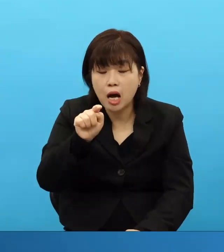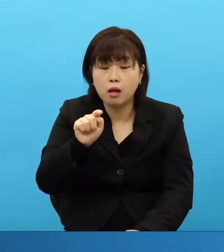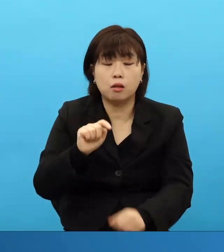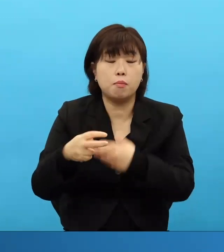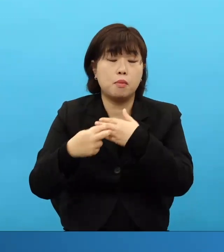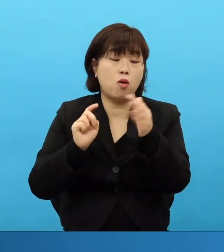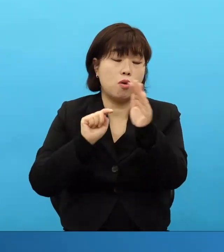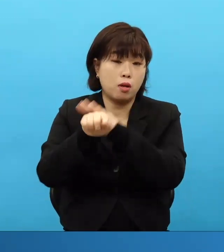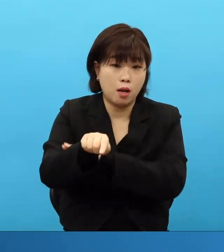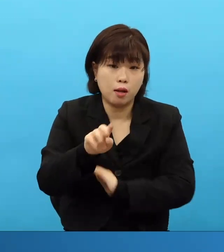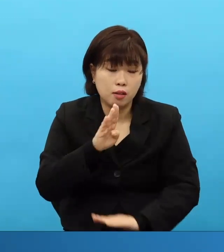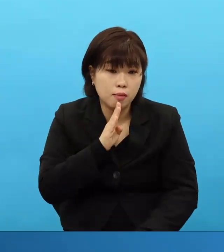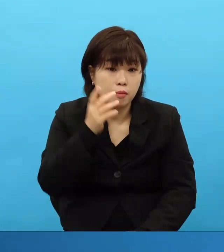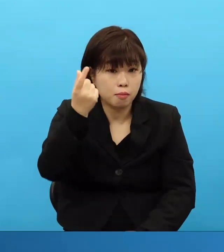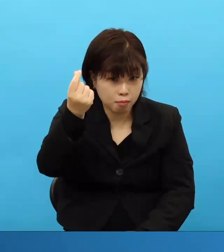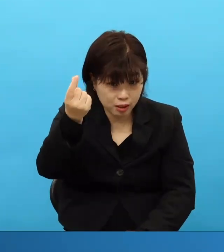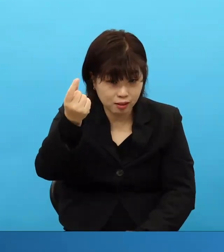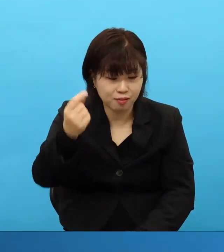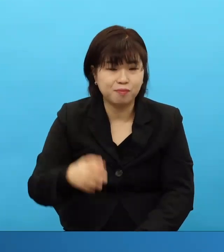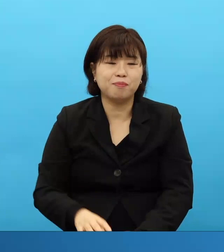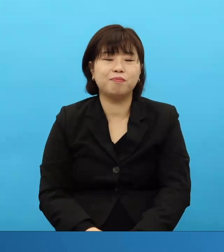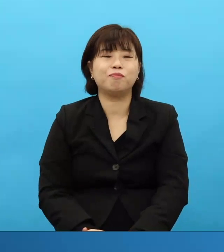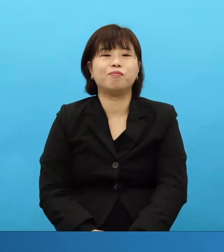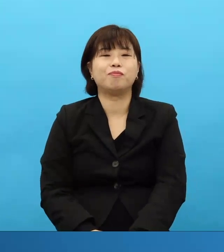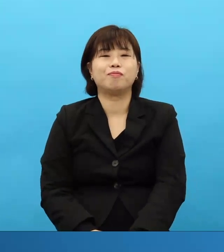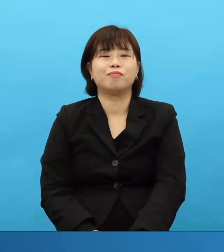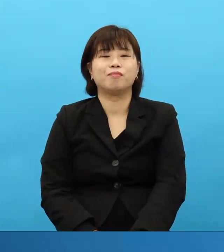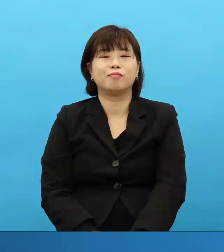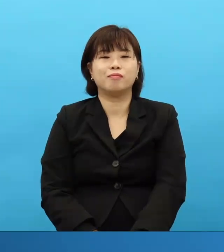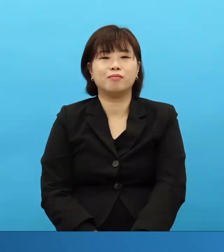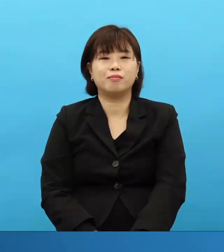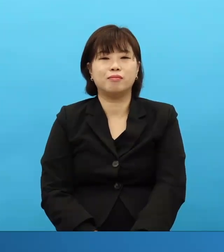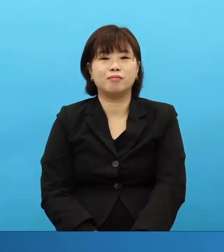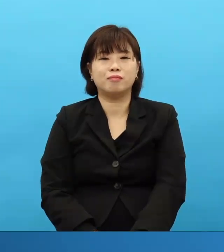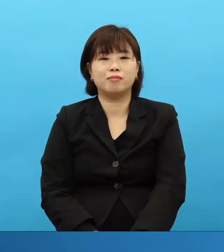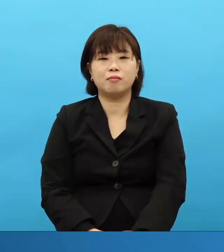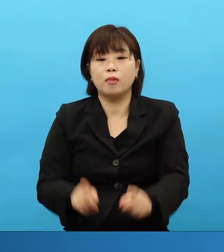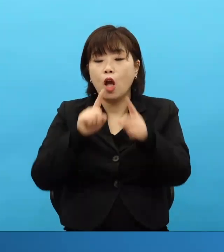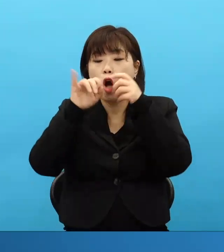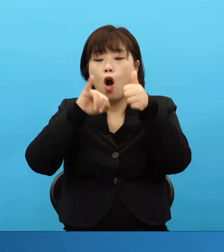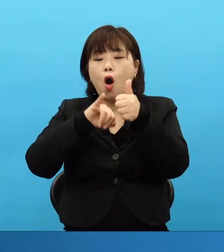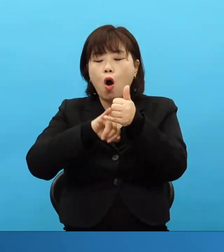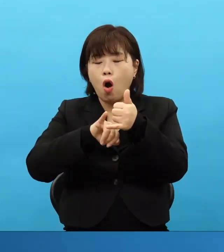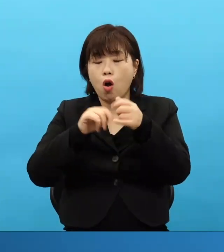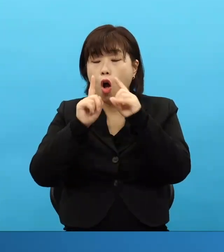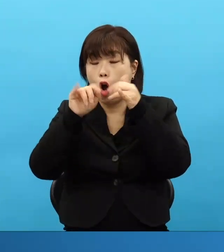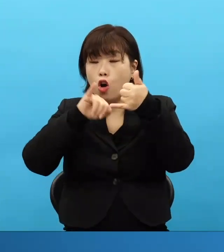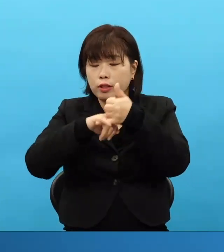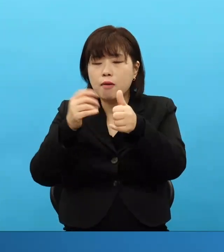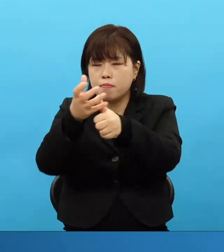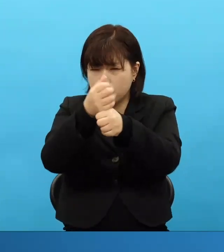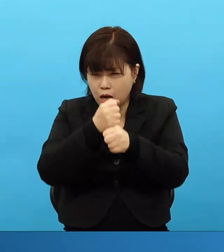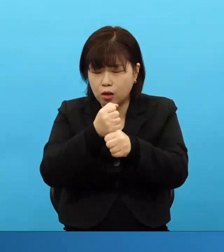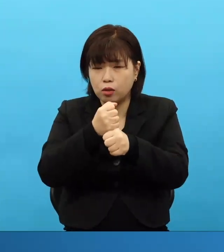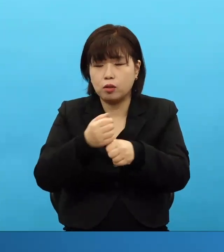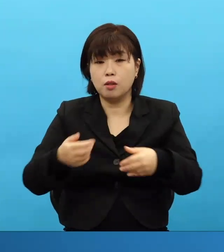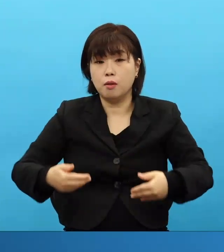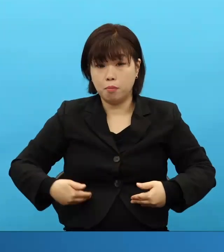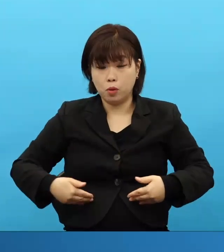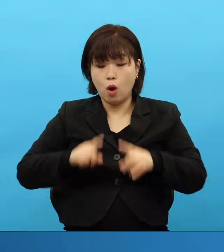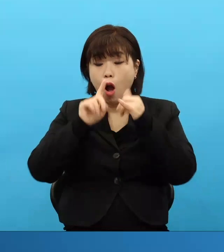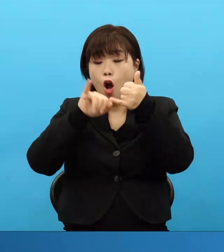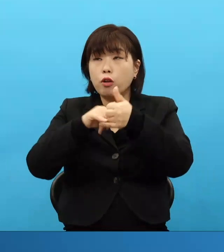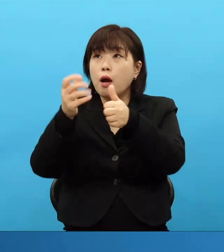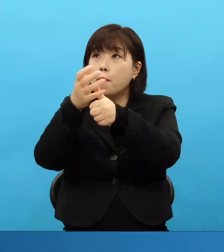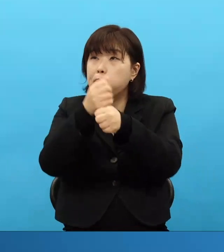일단 붙잡아요. It's okay, even if it's changed later on, just hold on to anything. 붙잡아야 틀린지 뭔지 You 알지. have to hold on to something to know if it's 그 correct or 나중에 not. 수정하면 돼. And